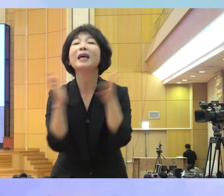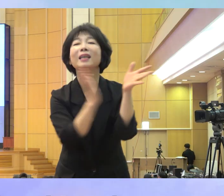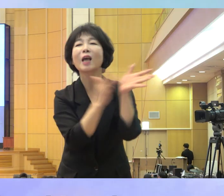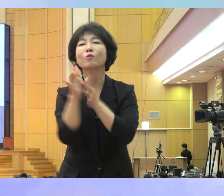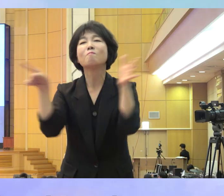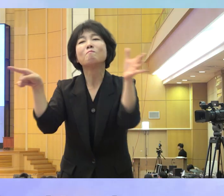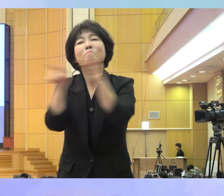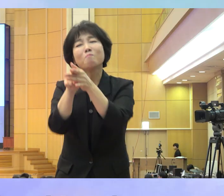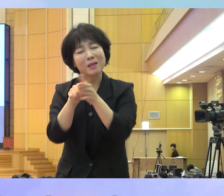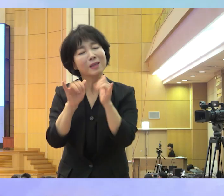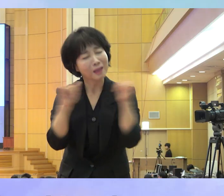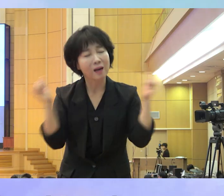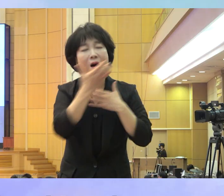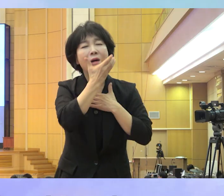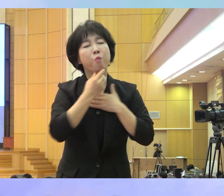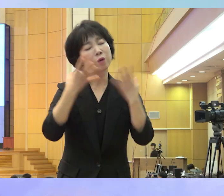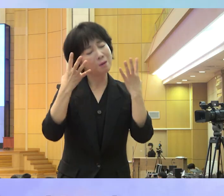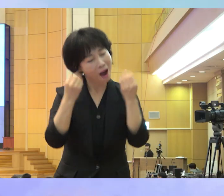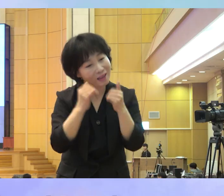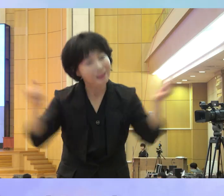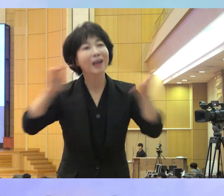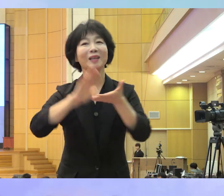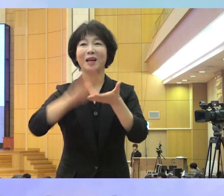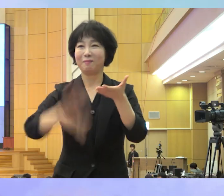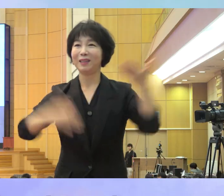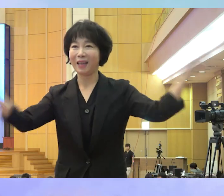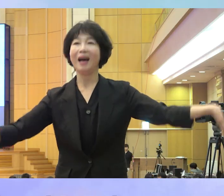사람은 복 있는 사람입니다.